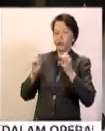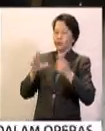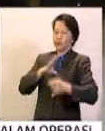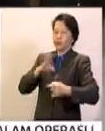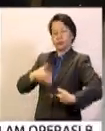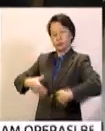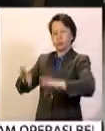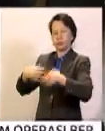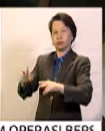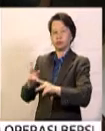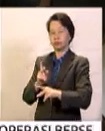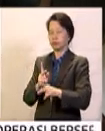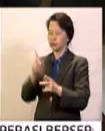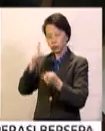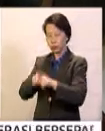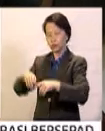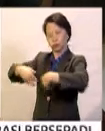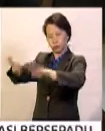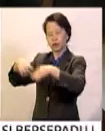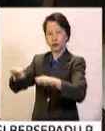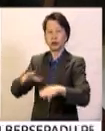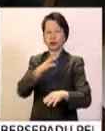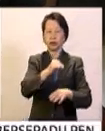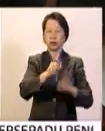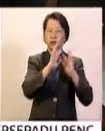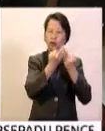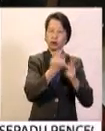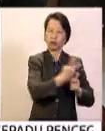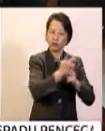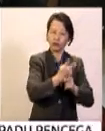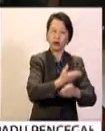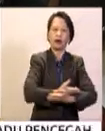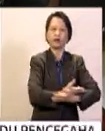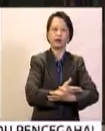untuk menjaga anak-anak yang ditinggalkan demi mencari sinar iman.